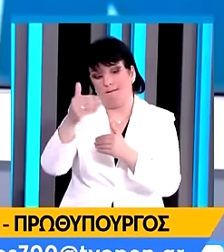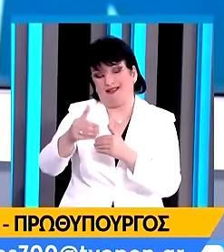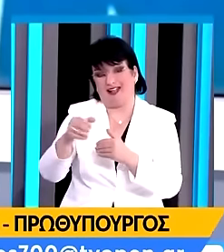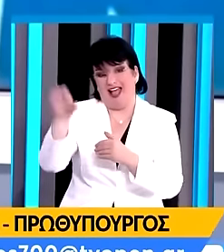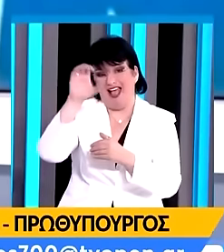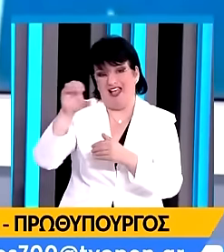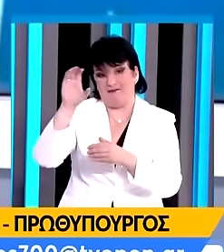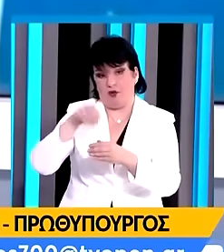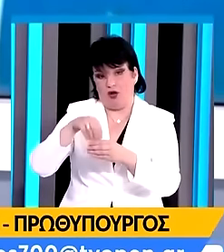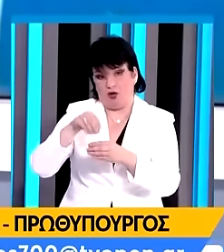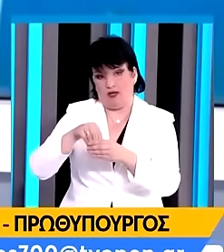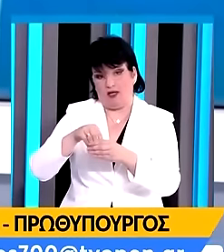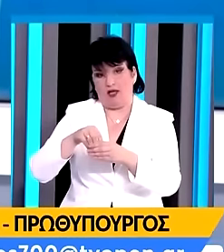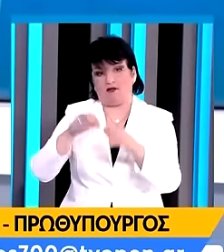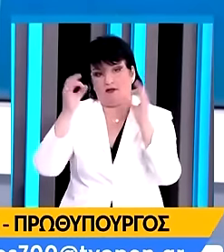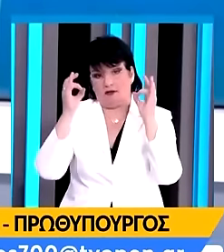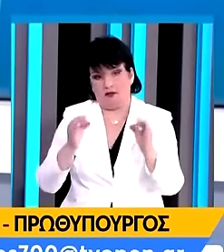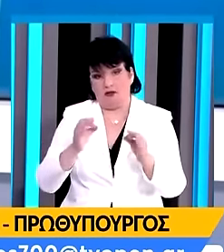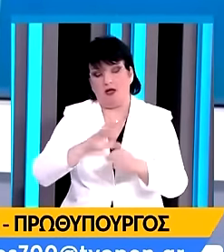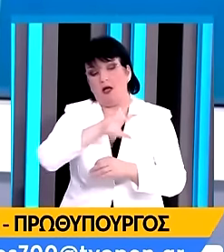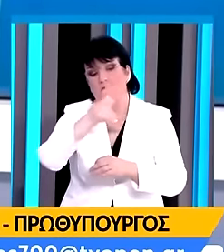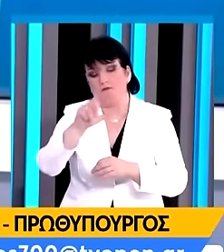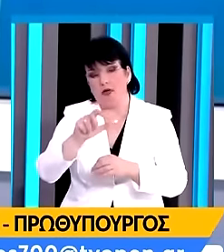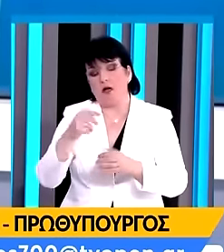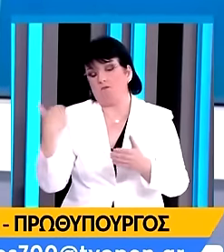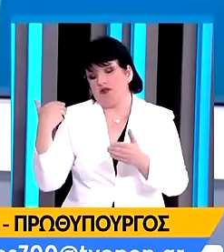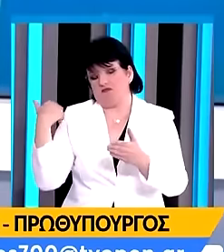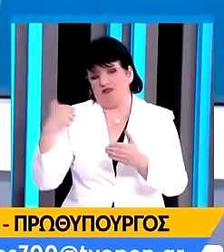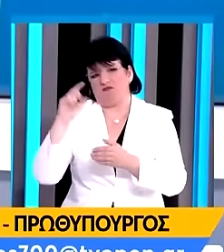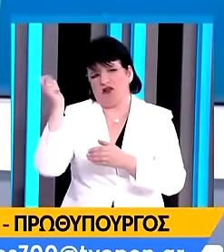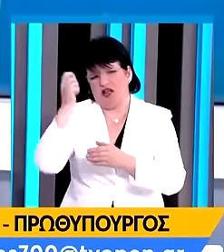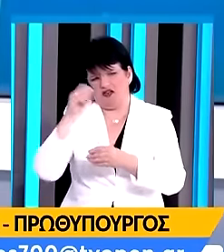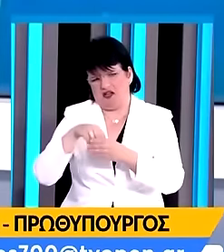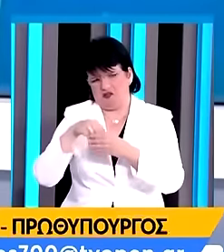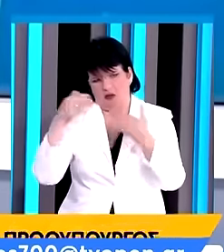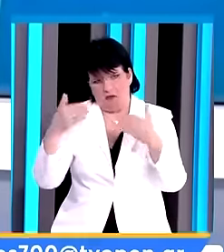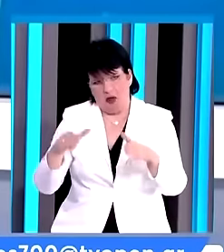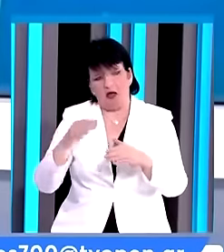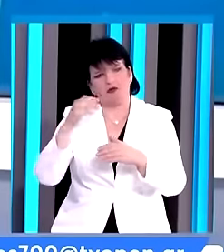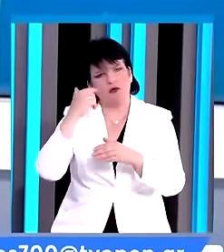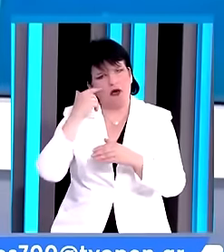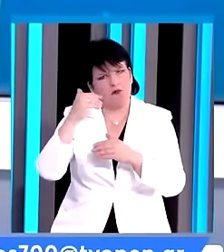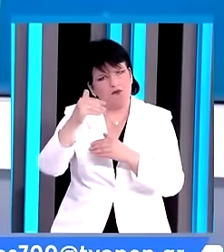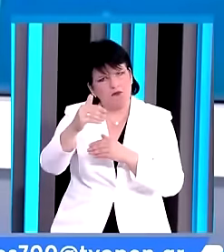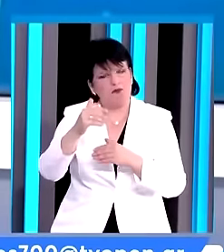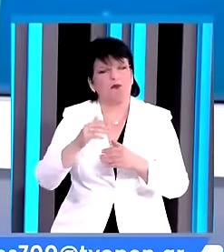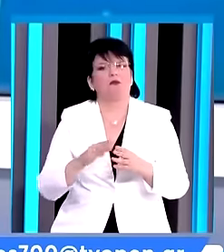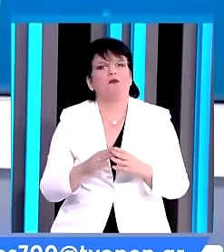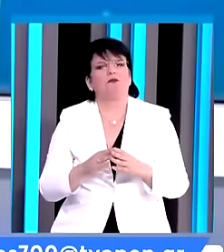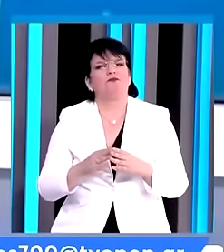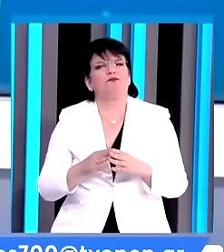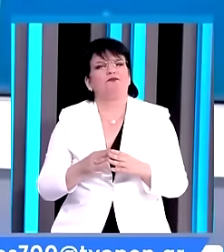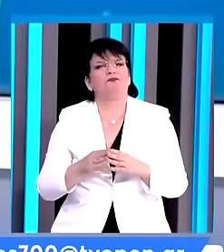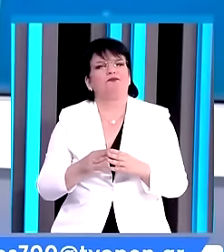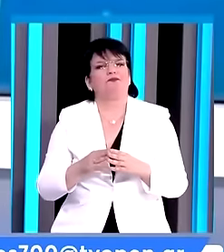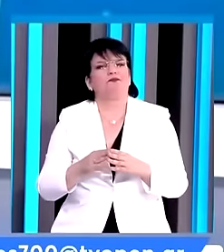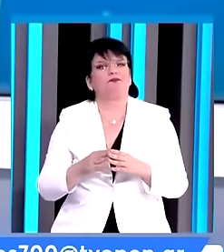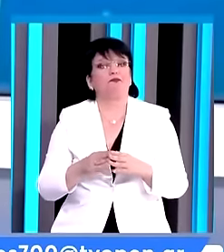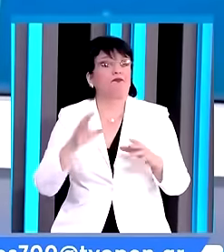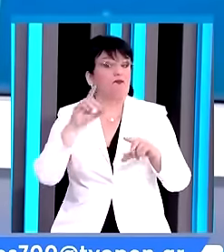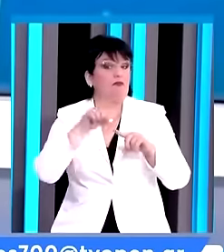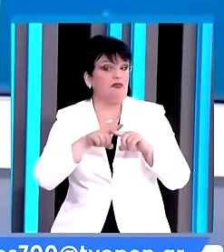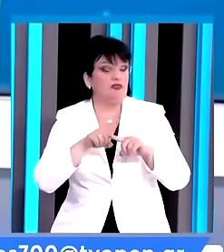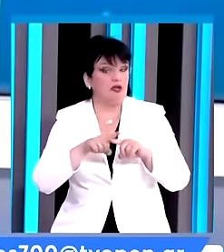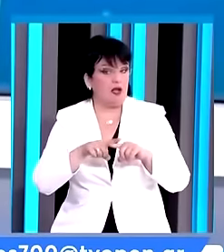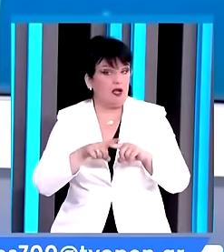προηγούμενων εκλογών και θα την έχει μέχρι τις εθνικές εκλογές, εκτός αν συμβεί κάτι δραστικό στους κοινοβουλευτικούς συσχετισμούς. Η χώρα όμως